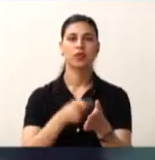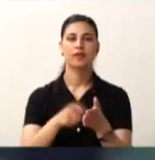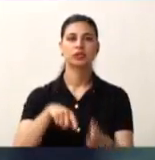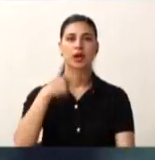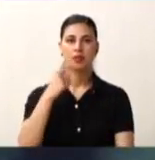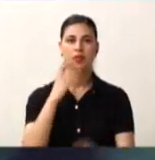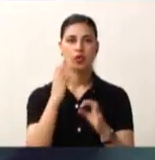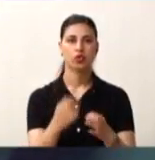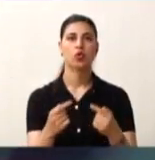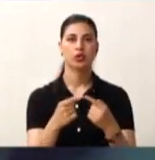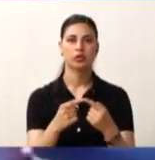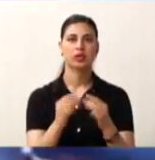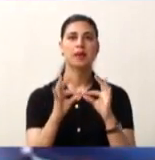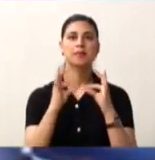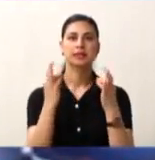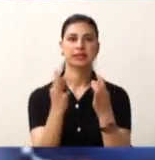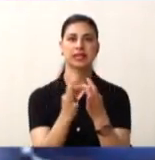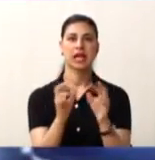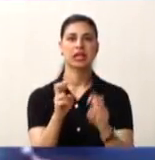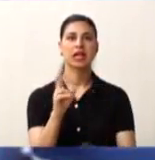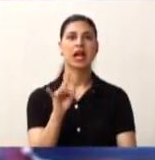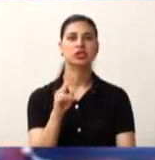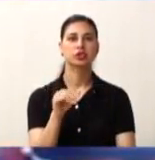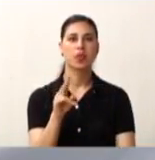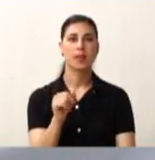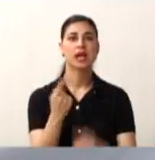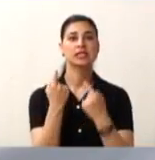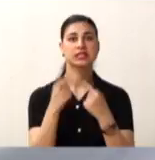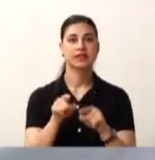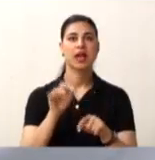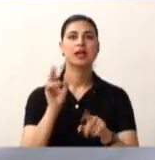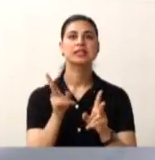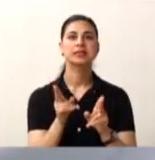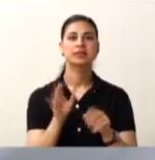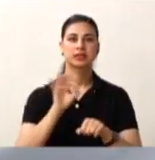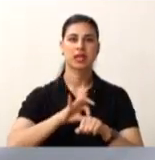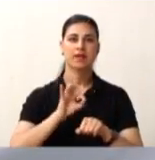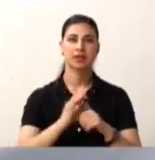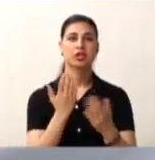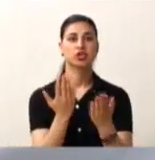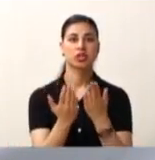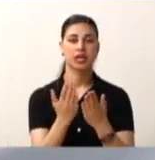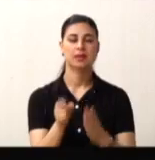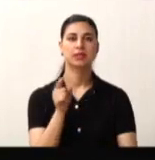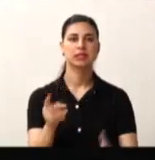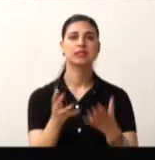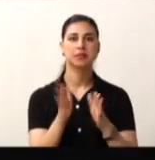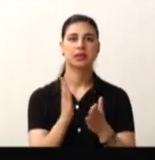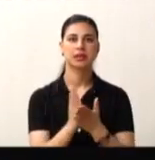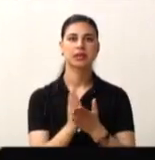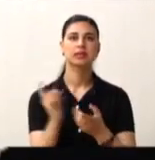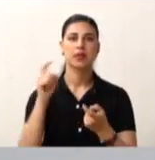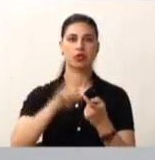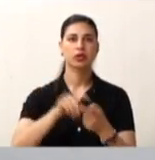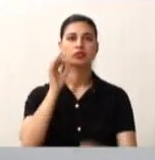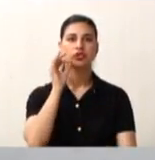საუბარია კონკრეტულად ბრტყელურჯედოვან კარცინომაზე. სხვა ონკოლოგიურ დაავადებებთან შედარებით, ის მეტად არის